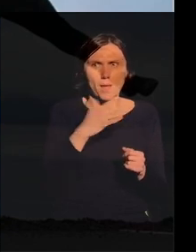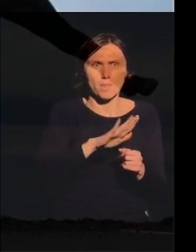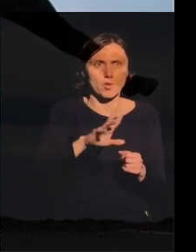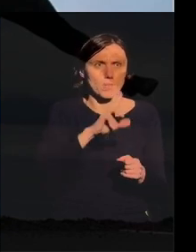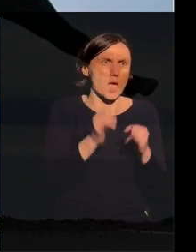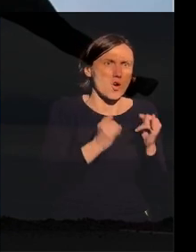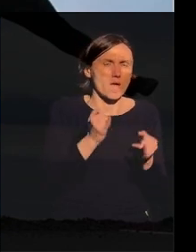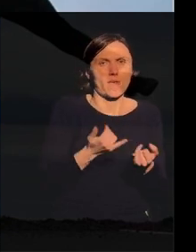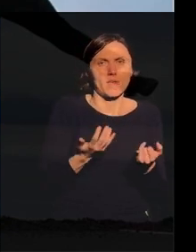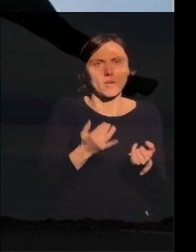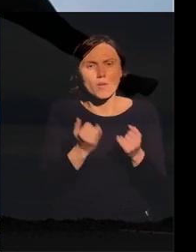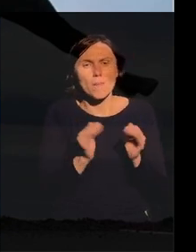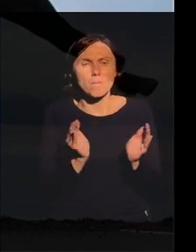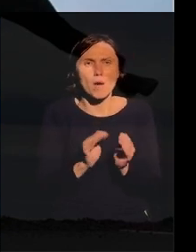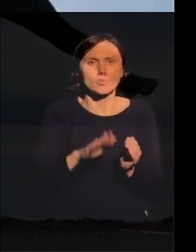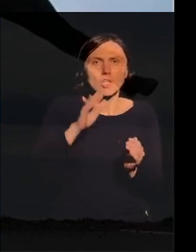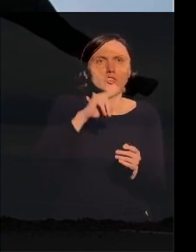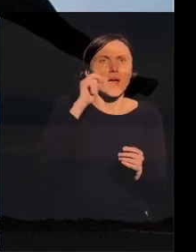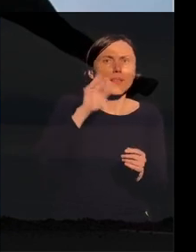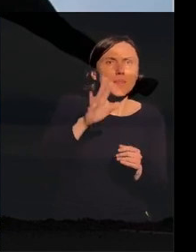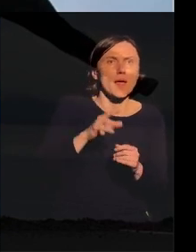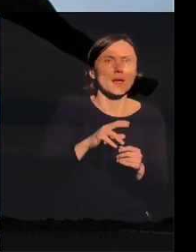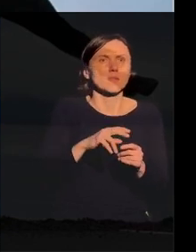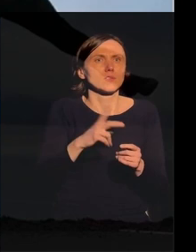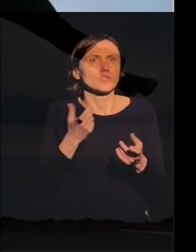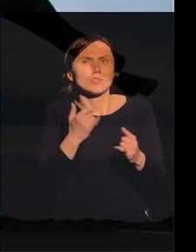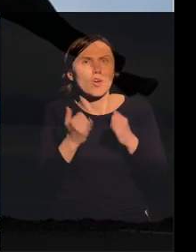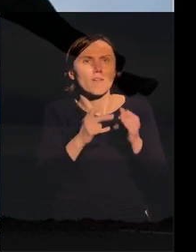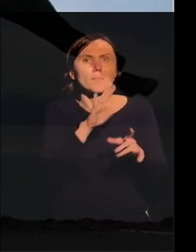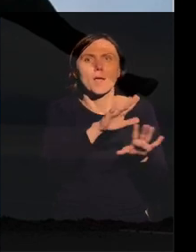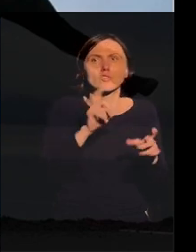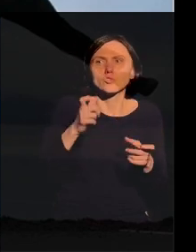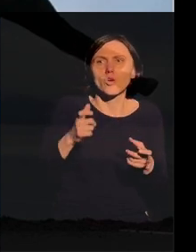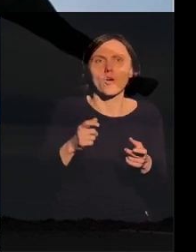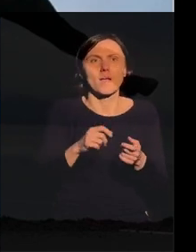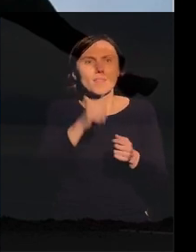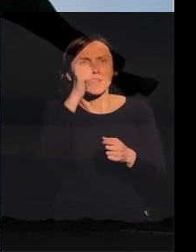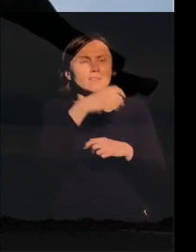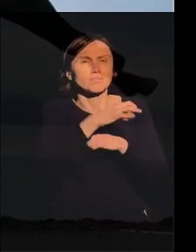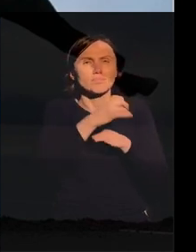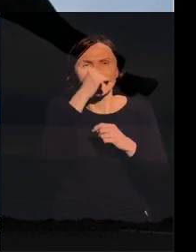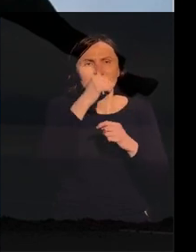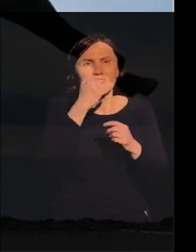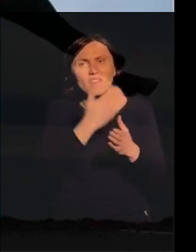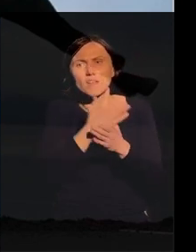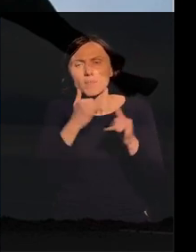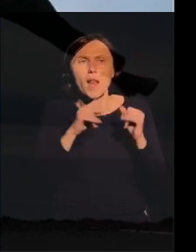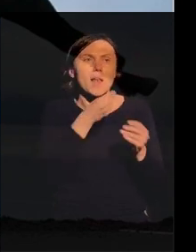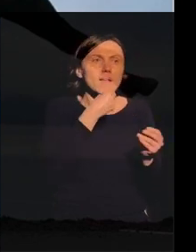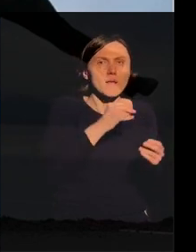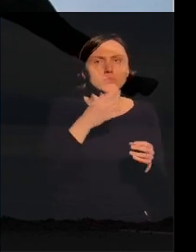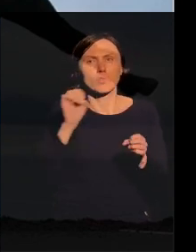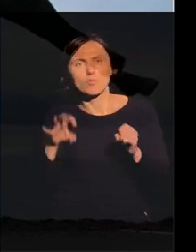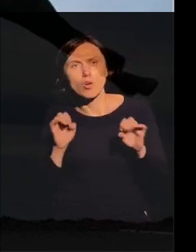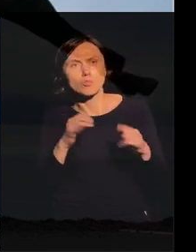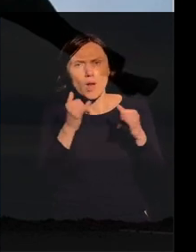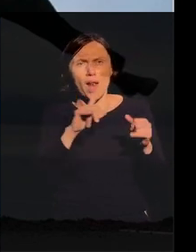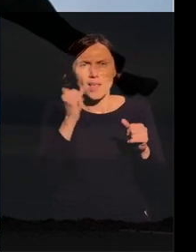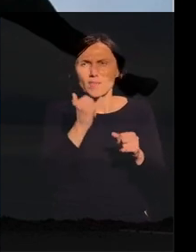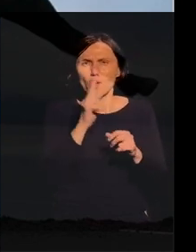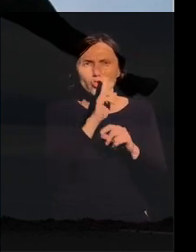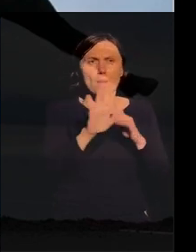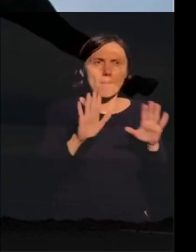Jakiś taki rower, rowerek. Dziadek miał Ukrainę, ktoś miał Uniwersala, ktoś miał tam jakieś lepsze rowery, Orkany, prawda?